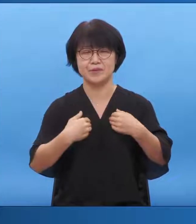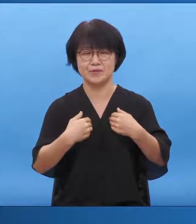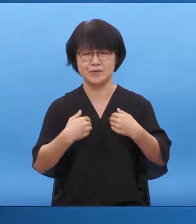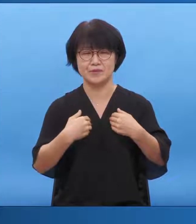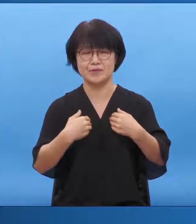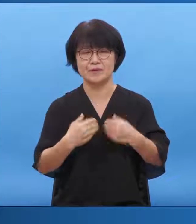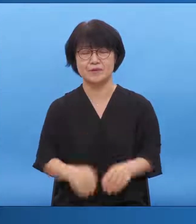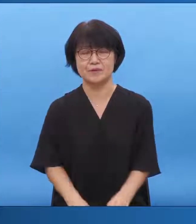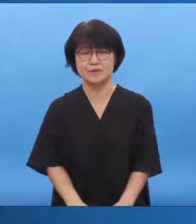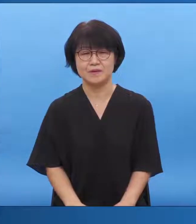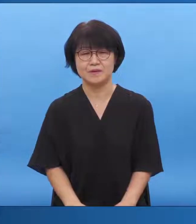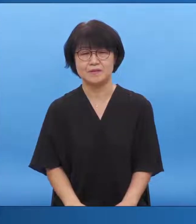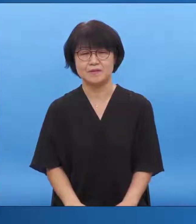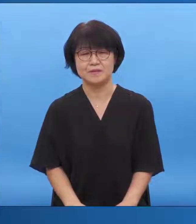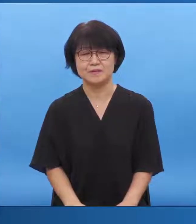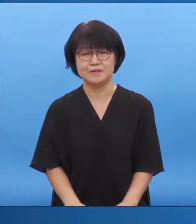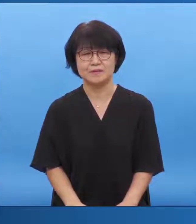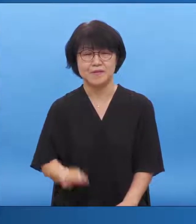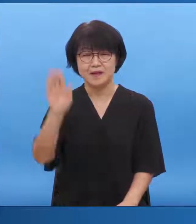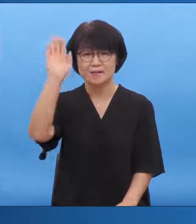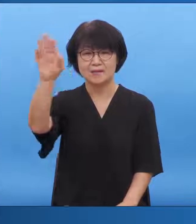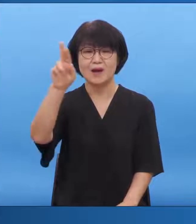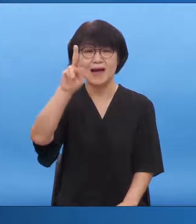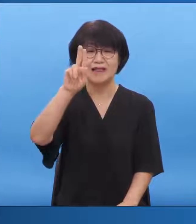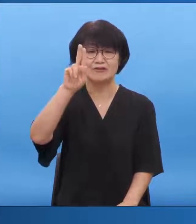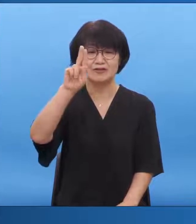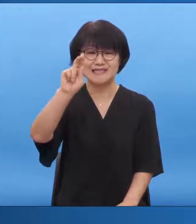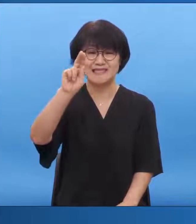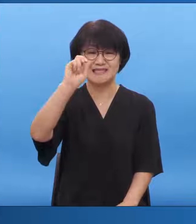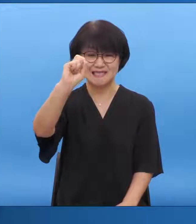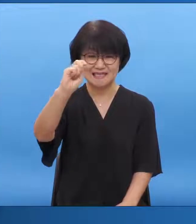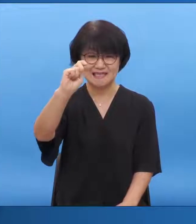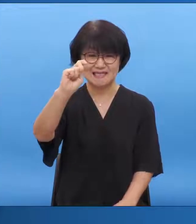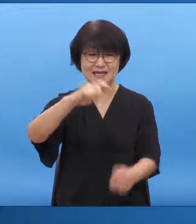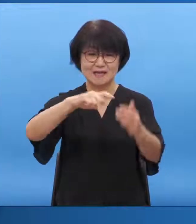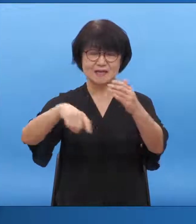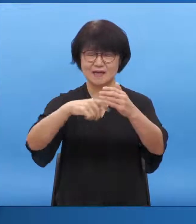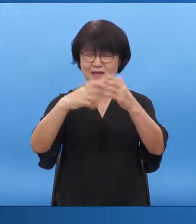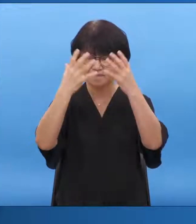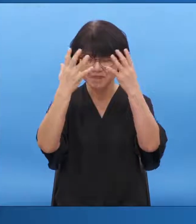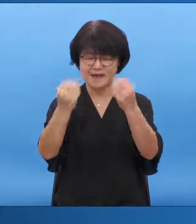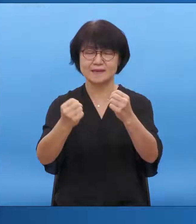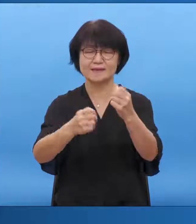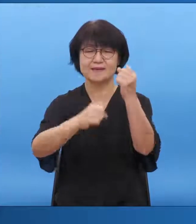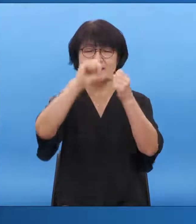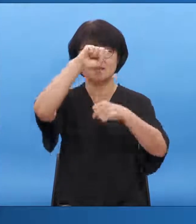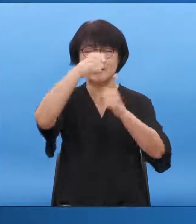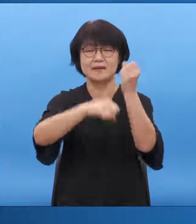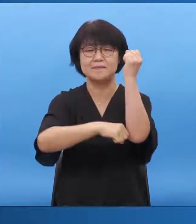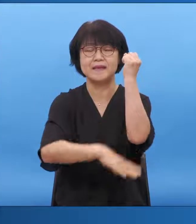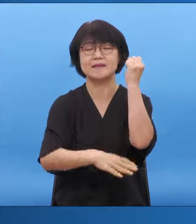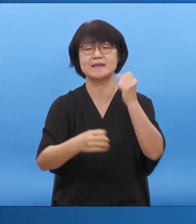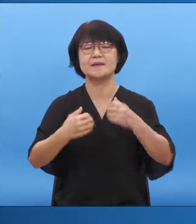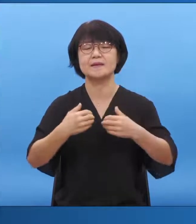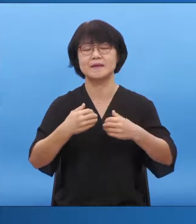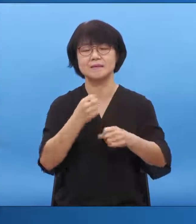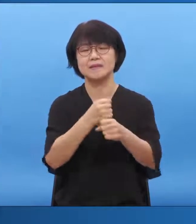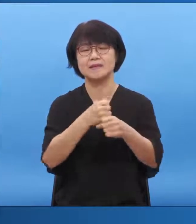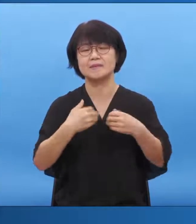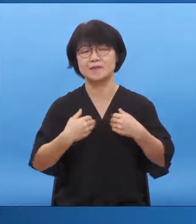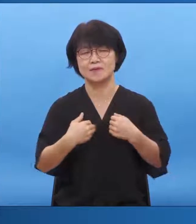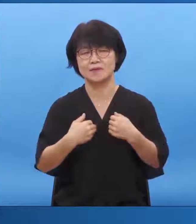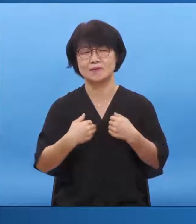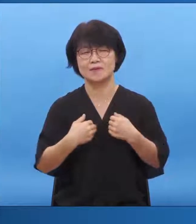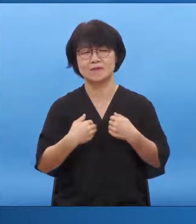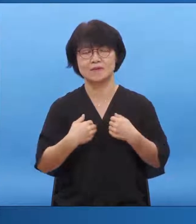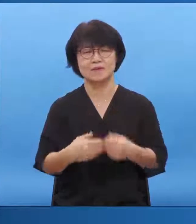전체가 묶이지 않고 발판이 될 수 있어요. 앞으로 RUTC 안에다가 수많은 발판을 만들어요. 이걸 지금 우리가 안 한다는 말은요 큰일 나는 거예요.